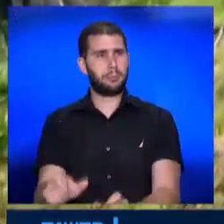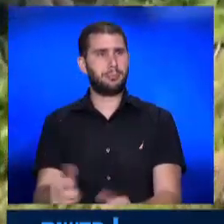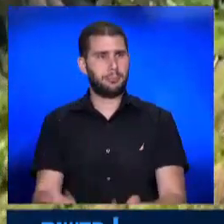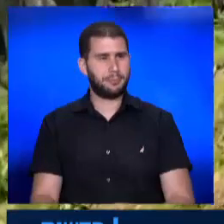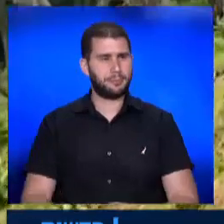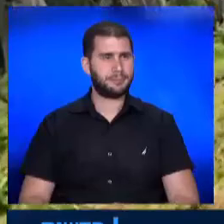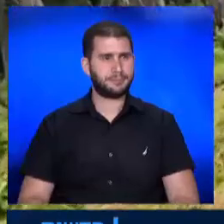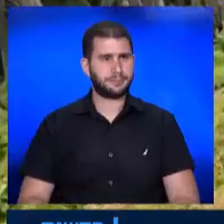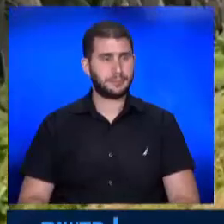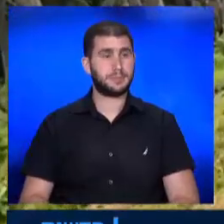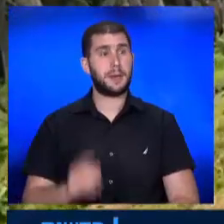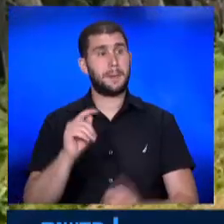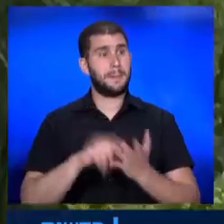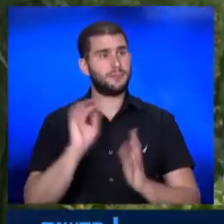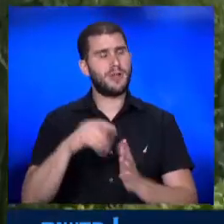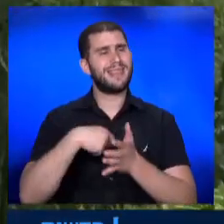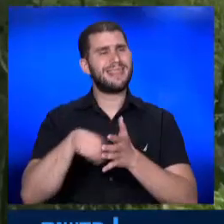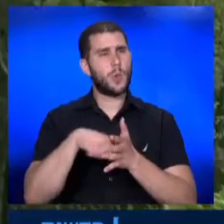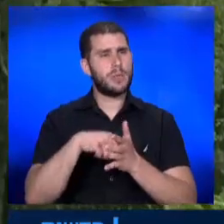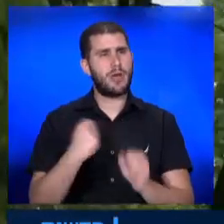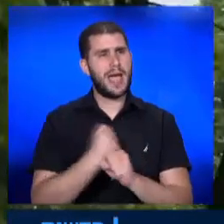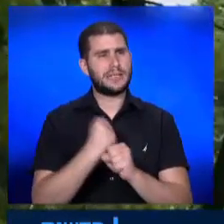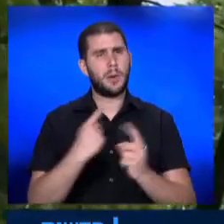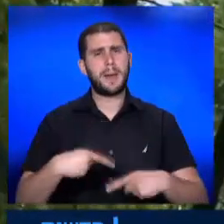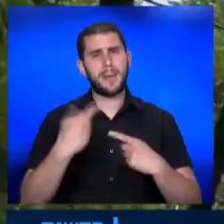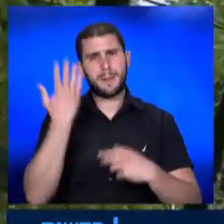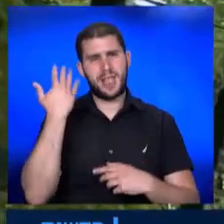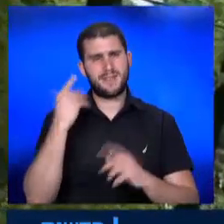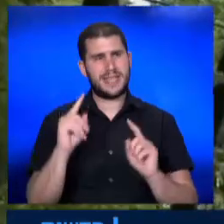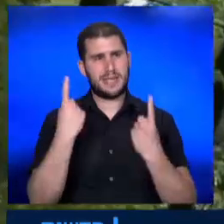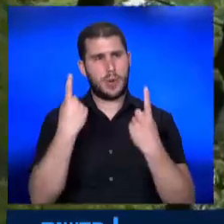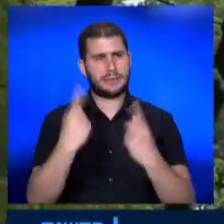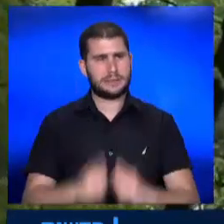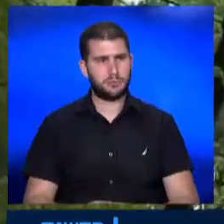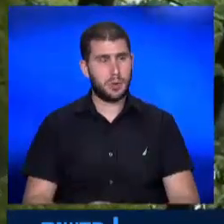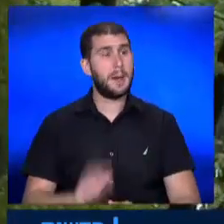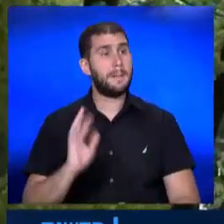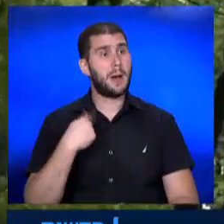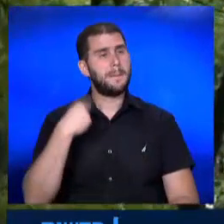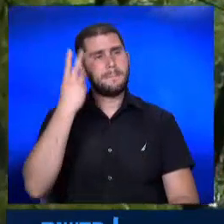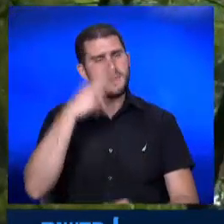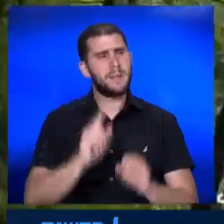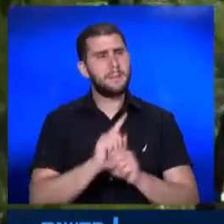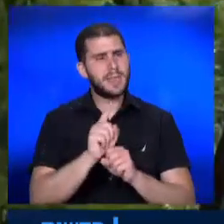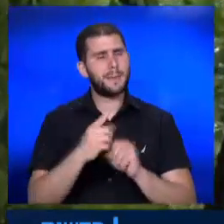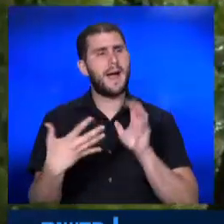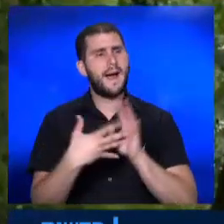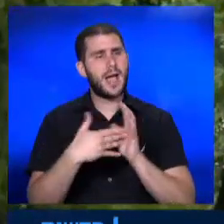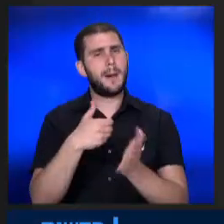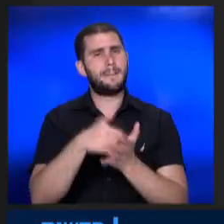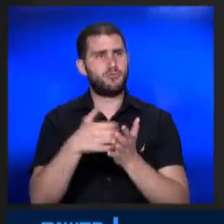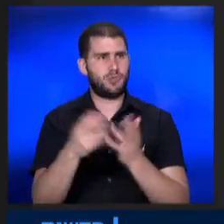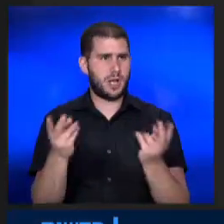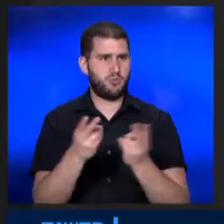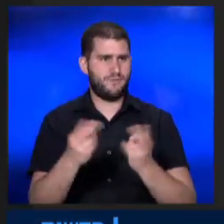intervento, è stato disattivato il sistema frenante. Questo è quello che in questo momento ci risulta,